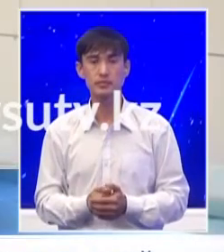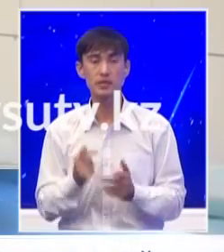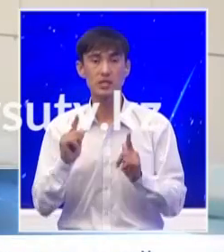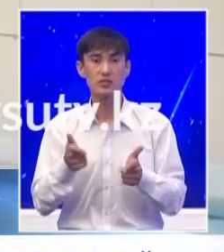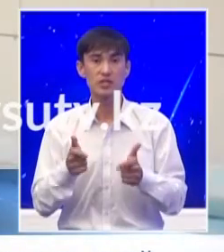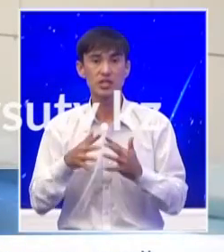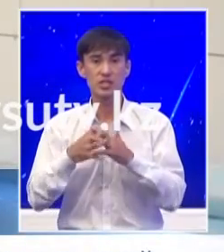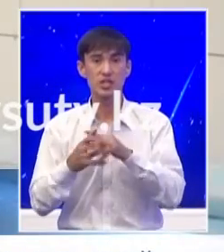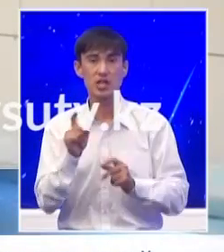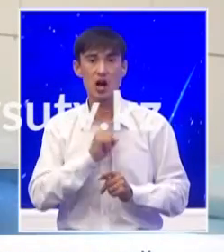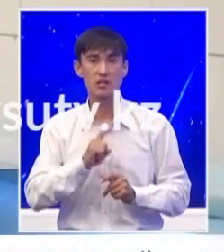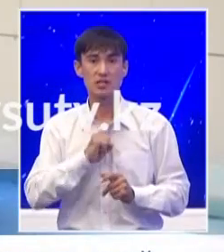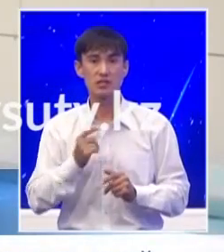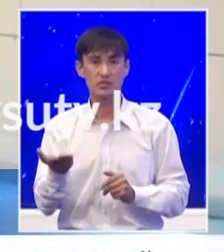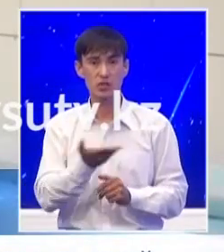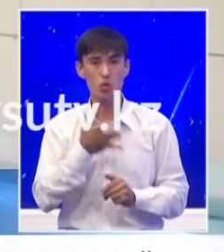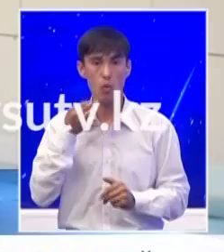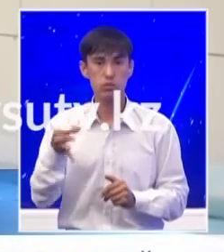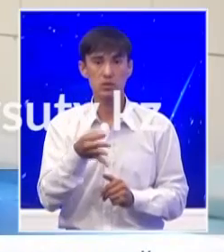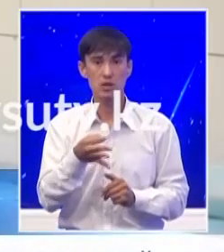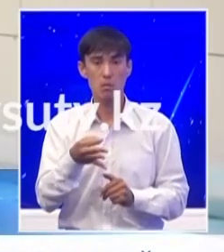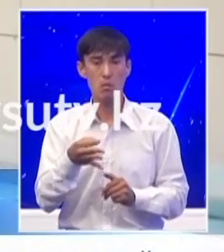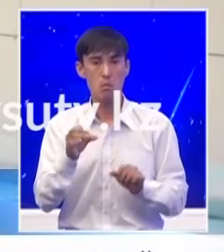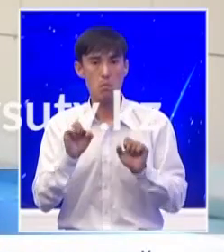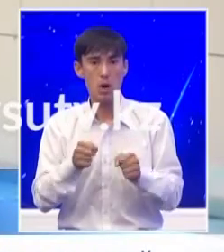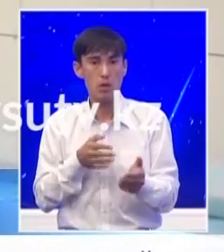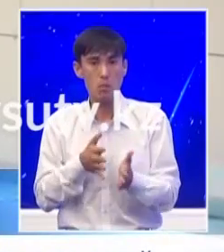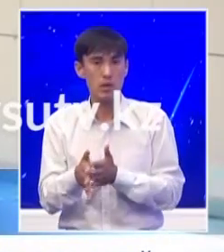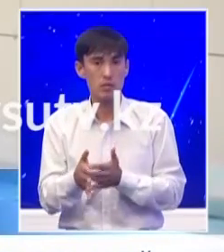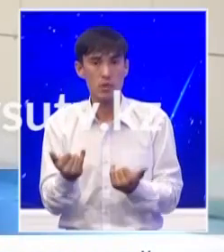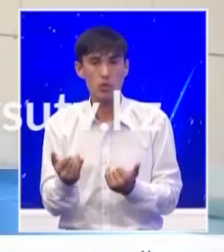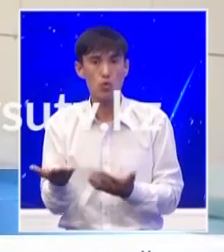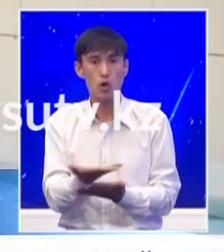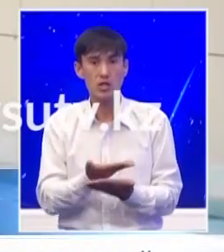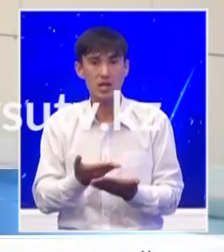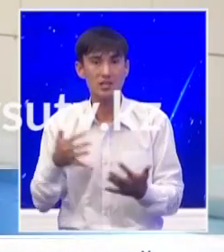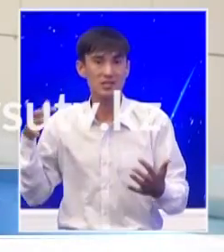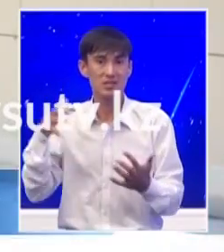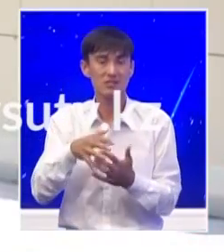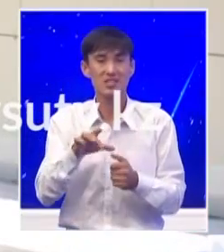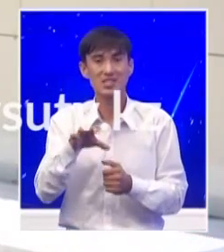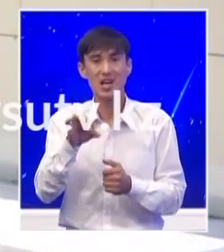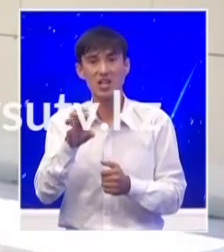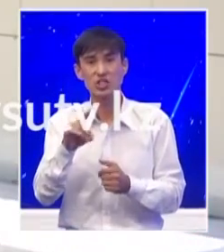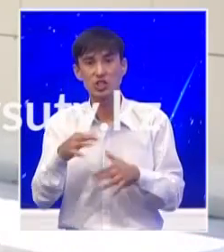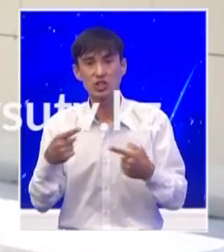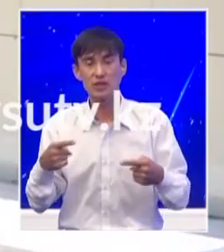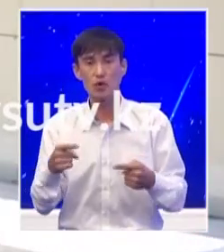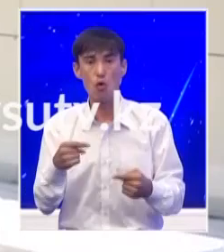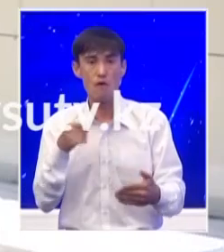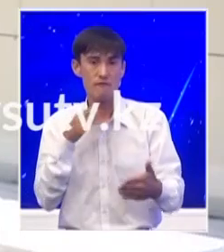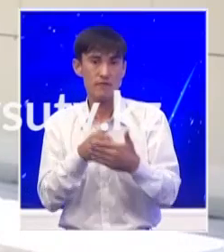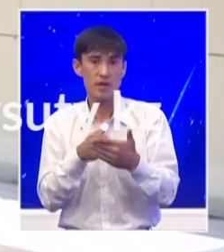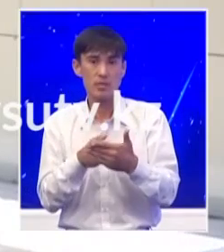Действительно, сельскохозяйственные угодья нашей области могли потерпеть большие потери урожая из-за нашествия саранчи. Но благодаря своевременному